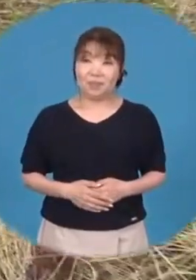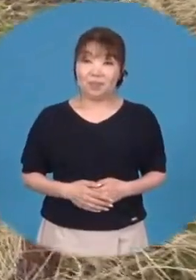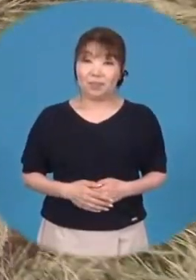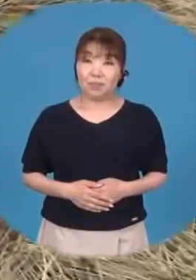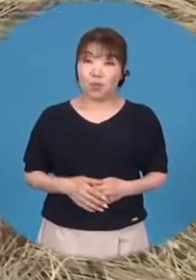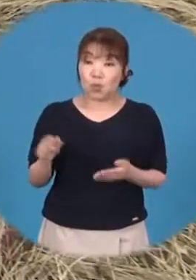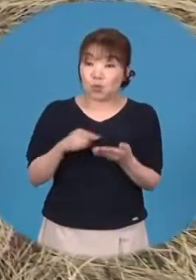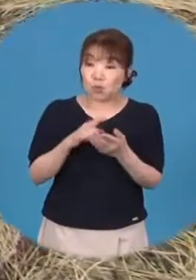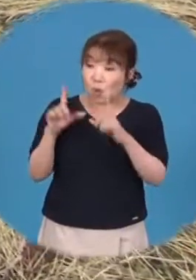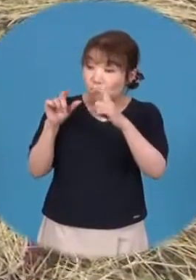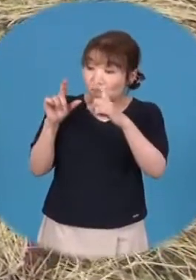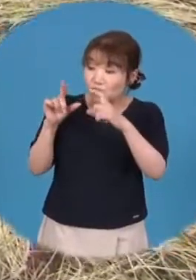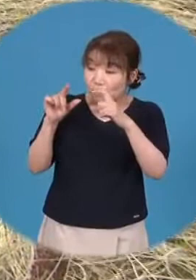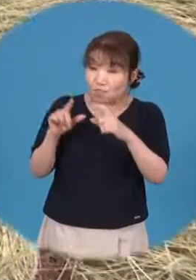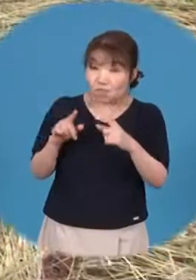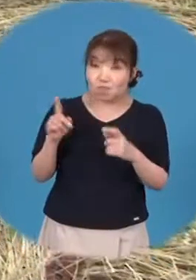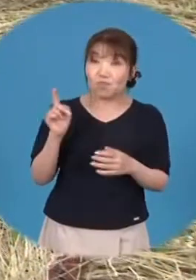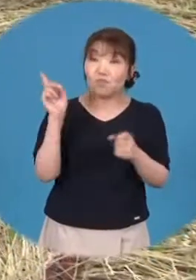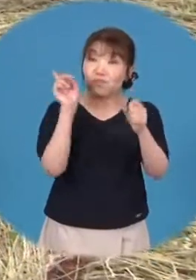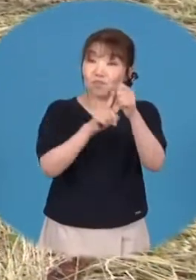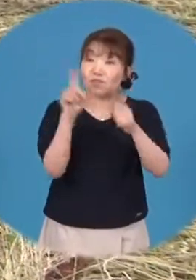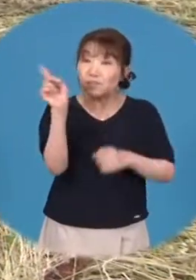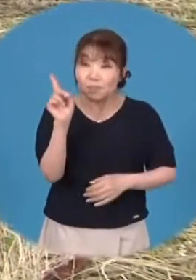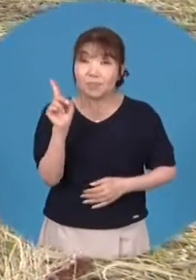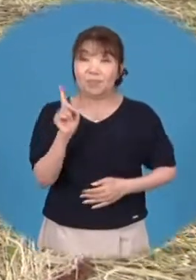どうしてスマホでゴミの撮影をしているの？